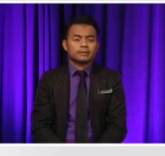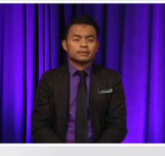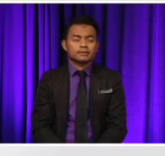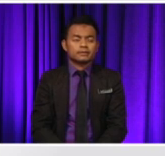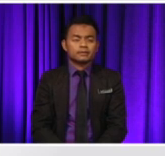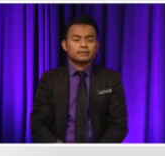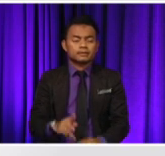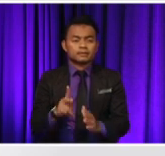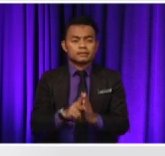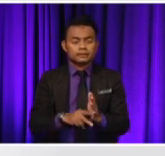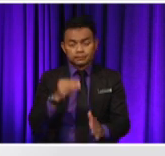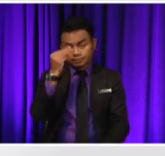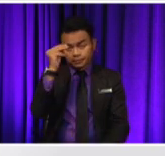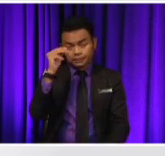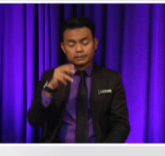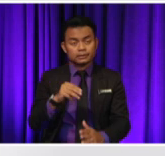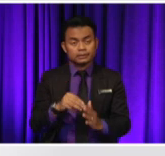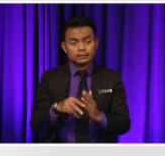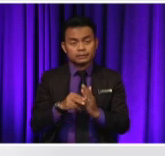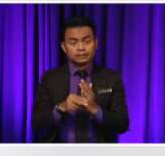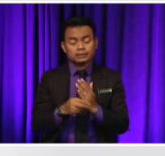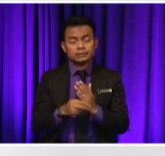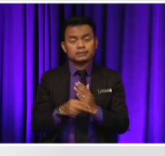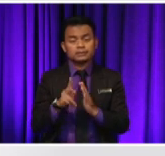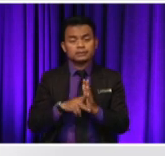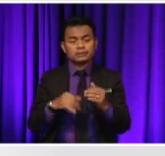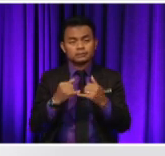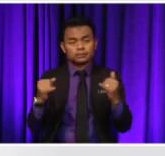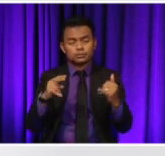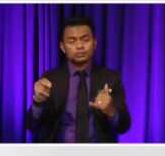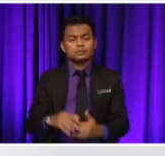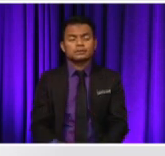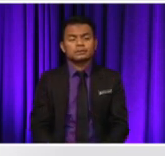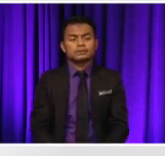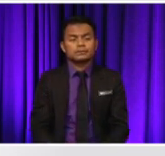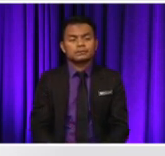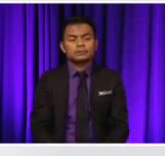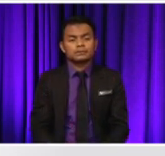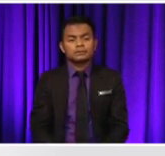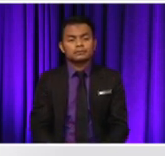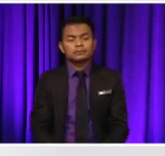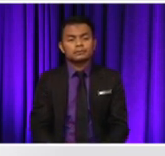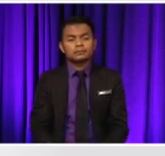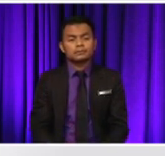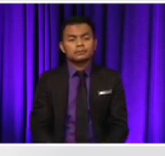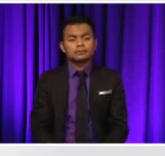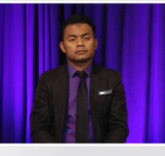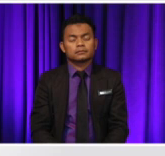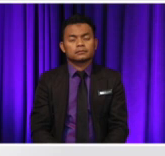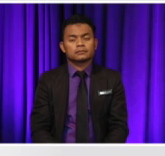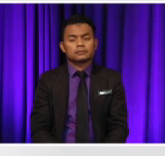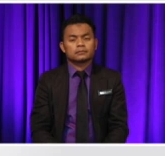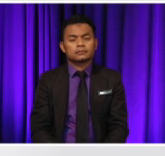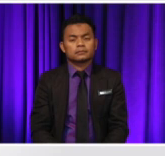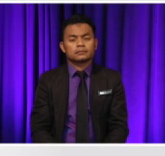keputusan kemarin ini merujuk kepada keupayaan untuk memutuskan sesuatu pilihan yang terbaik secara tepat